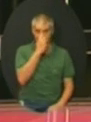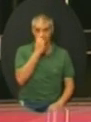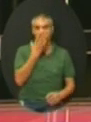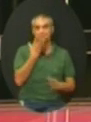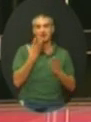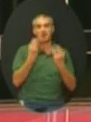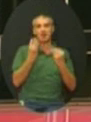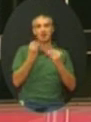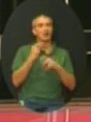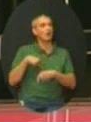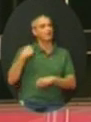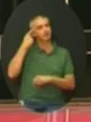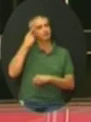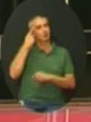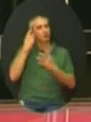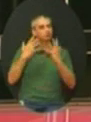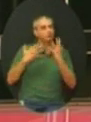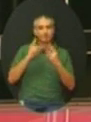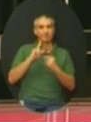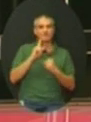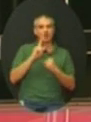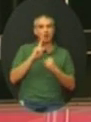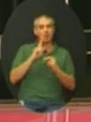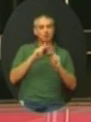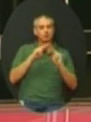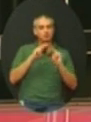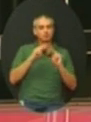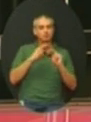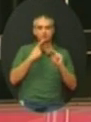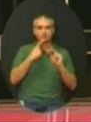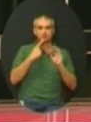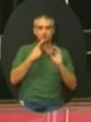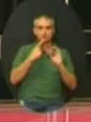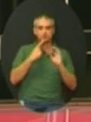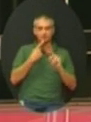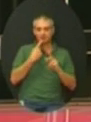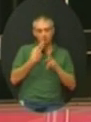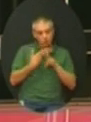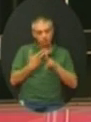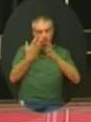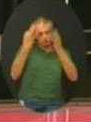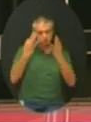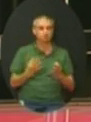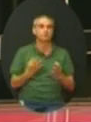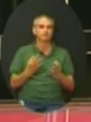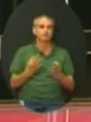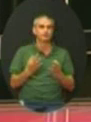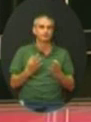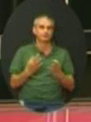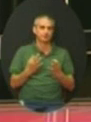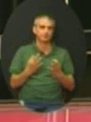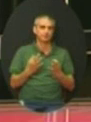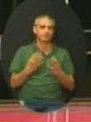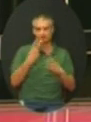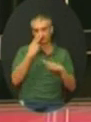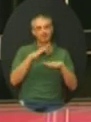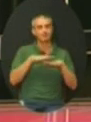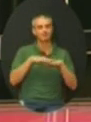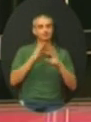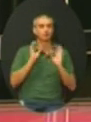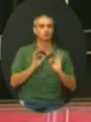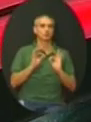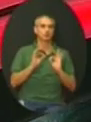הרבה הרבה זמן, ולא השאירו אותם פיור או טהורים מקצועיים